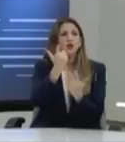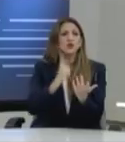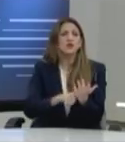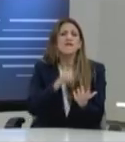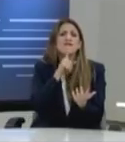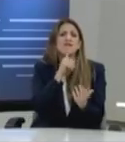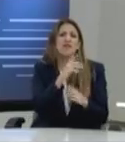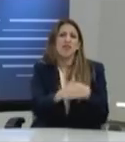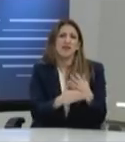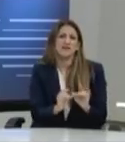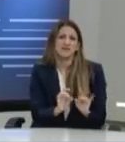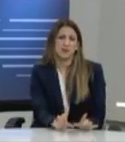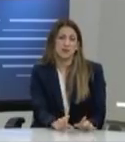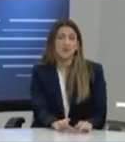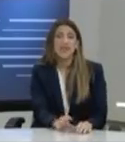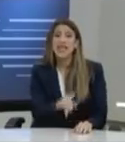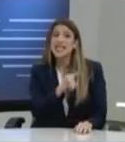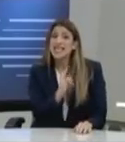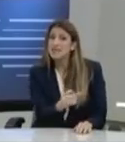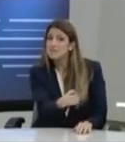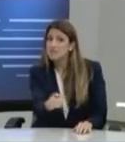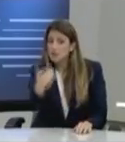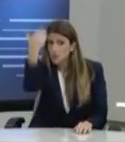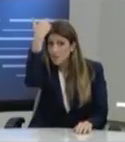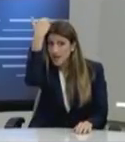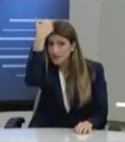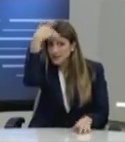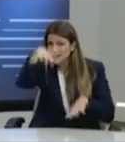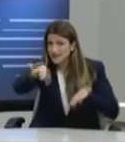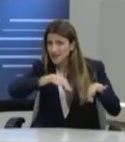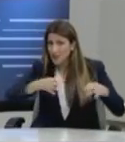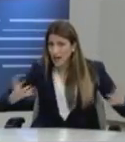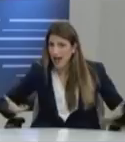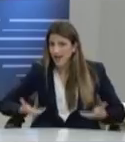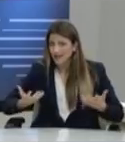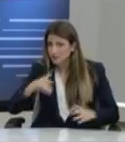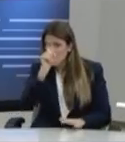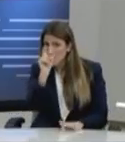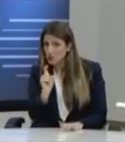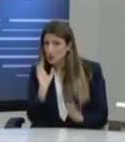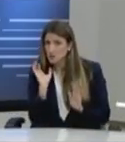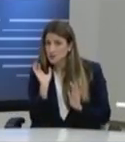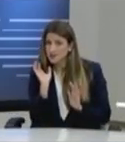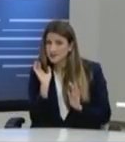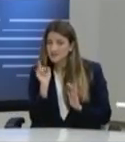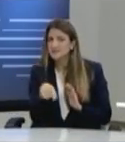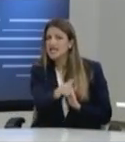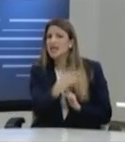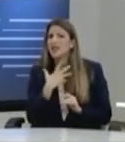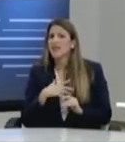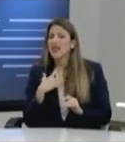λαό. Εκτός αν σχεδιάζετε κάποια άλλα κολπάκια. Εκτός αν σχεδιάζετε